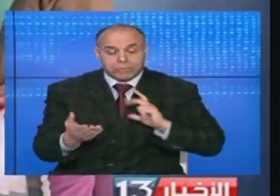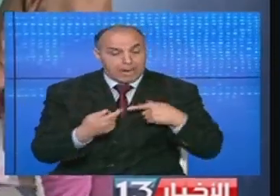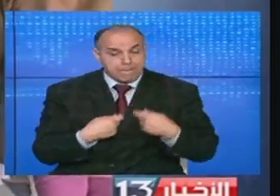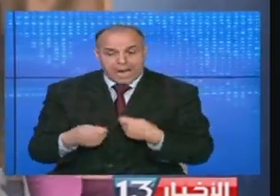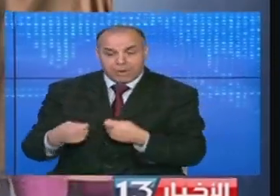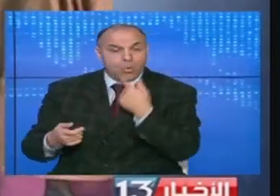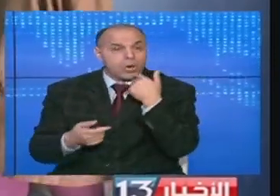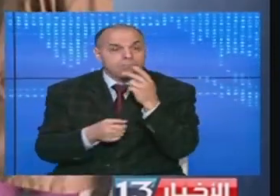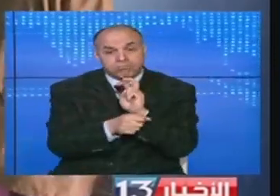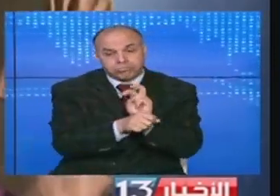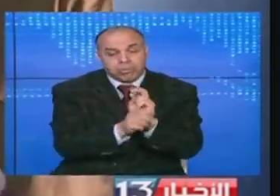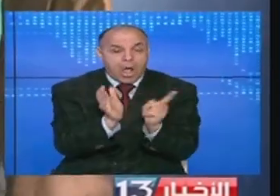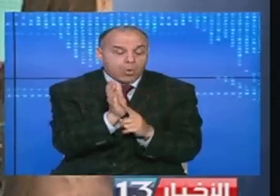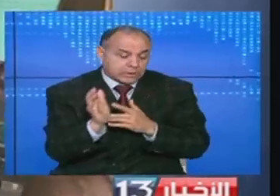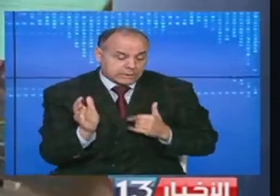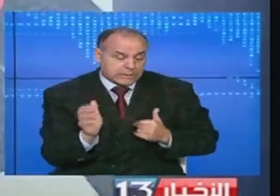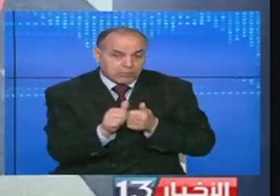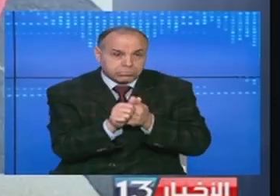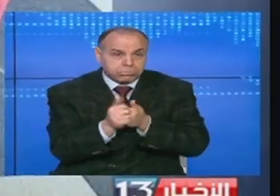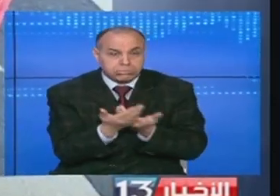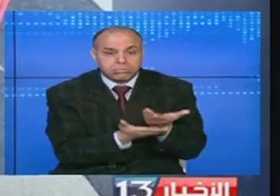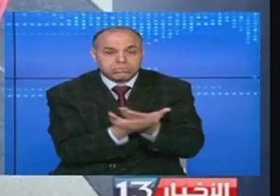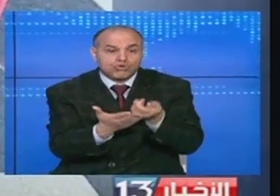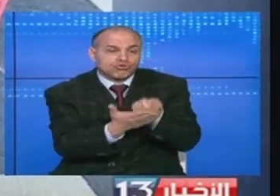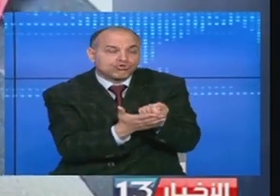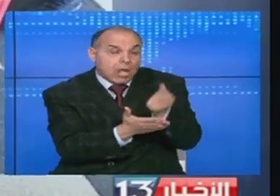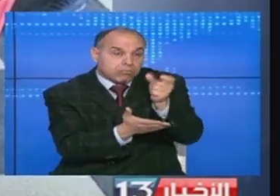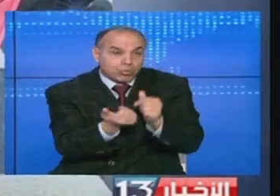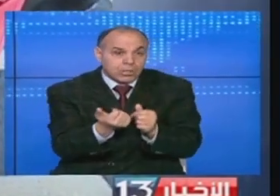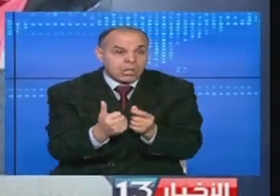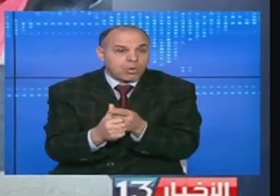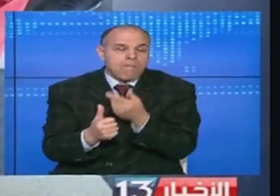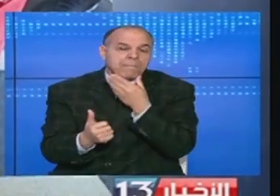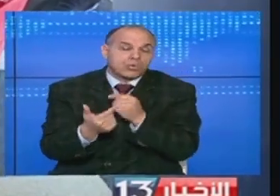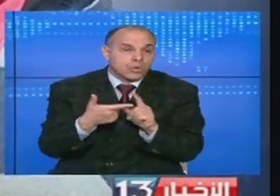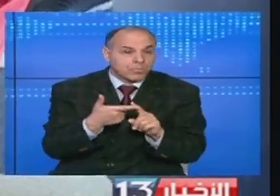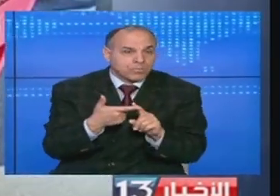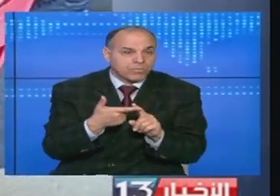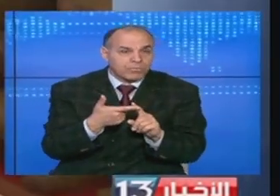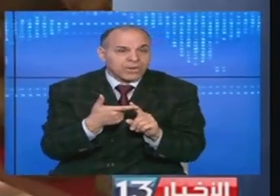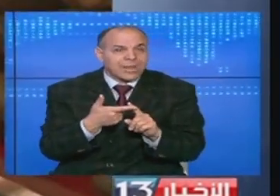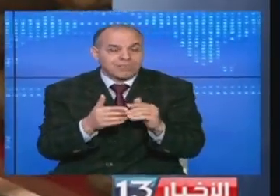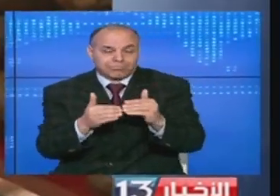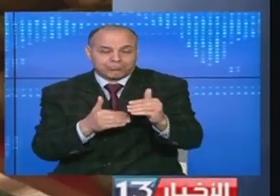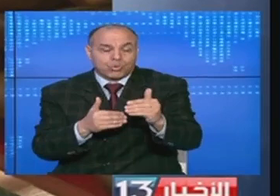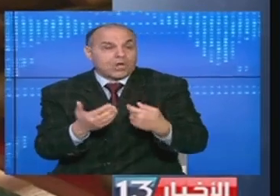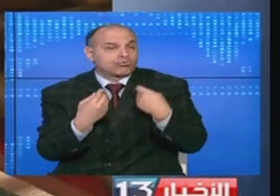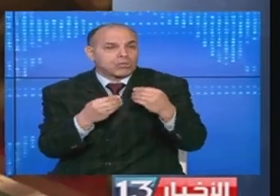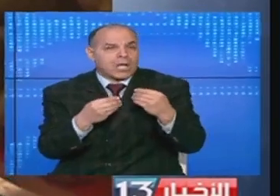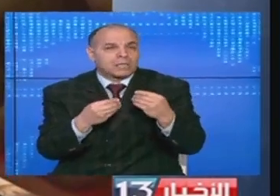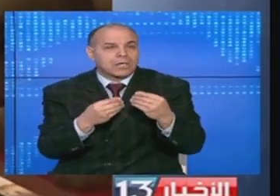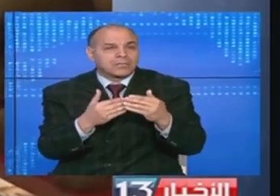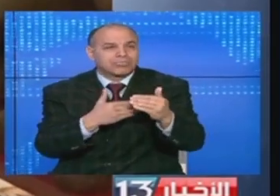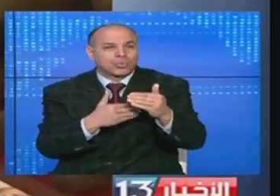يجب مراعاه شروط الصحيه لتقديمها للمستهلك منها على سبيل الذكر عدم واتاحتها للعموم حتى لا